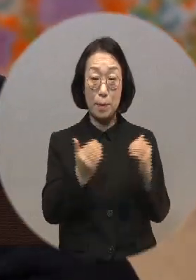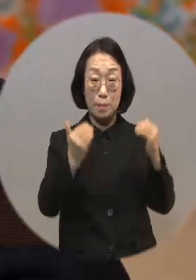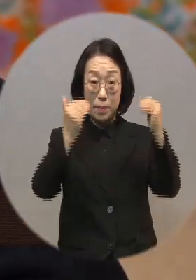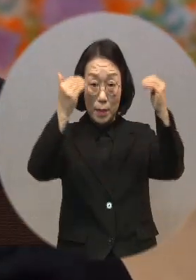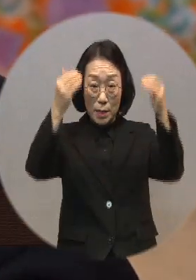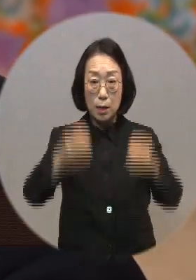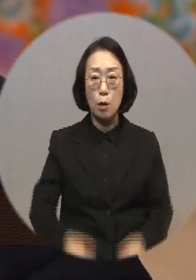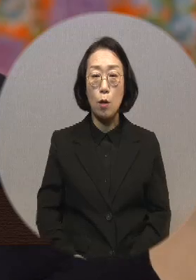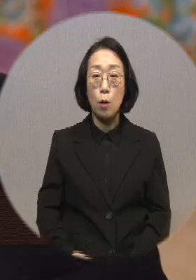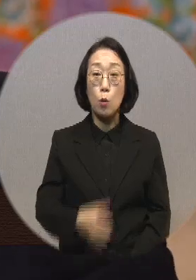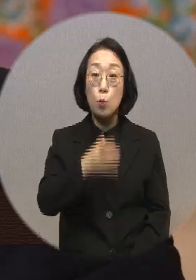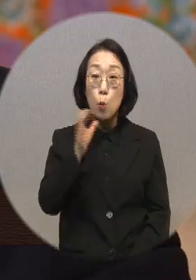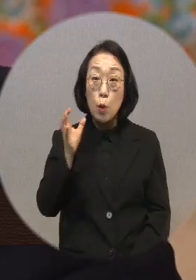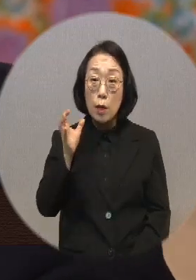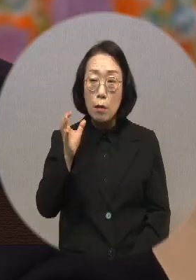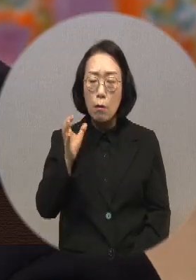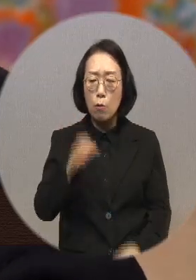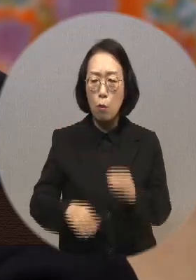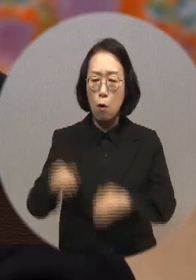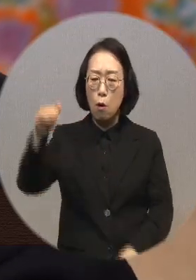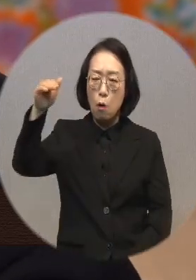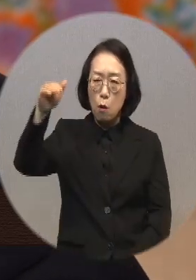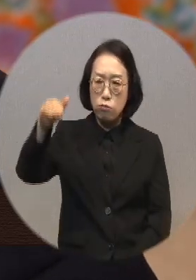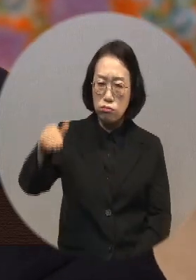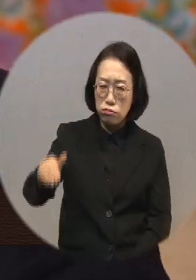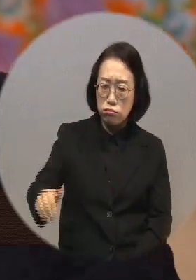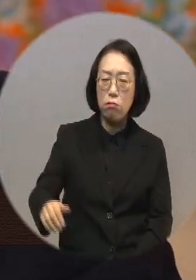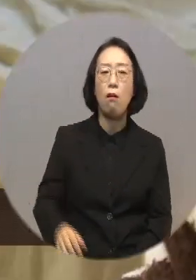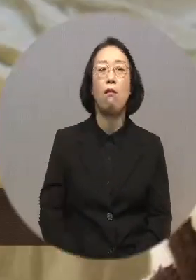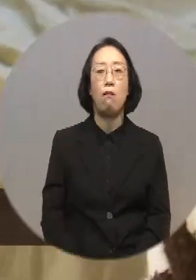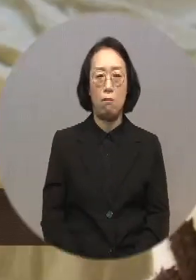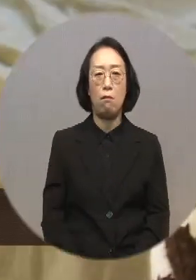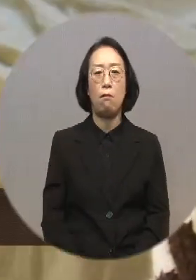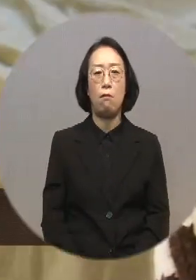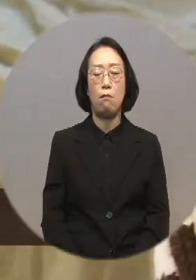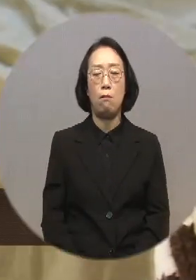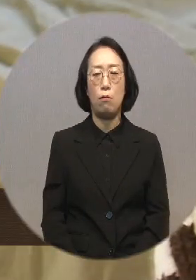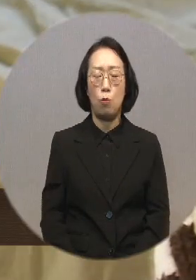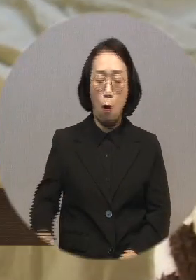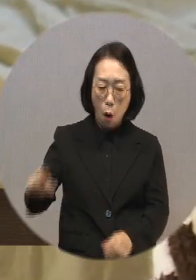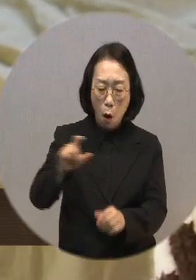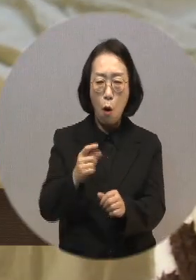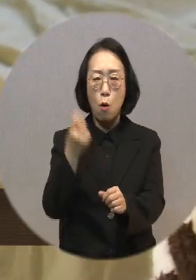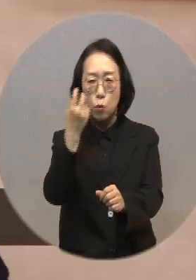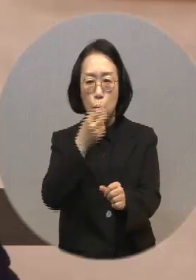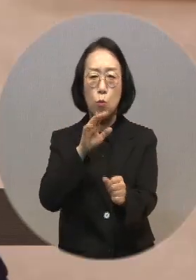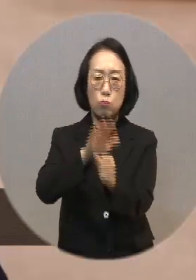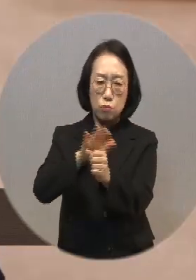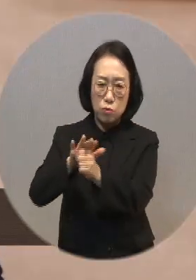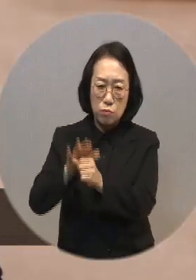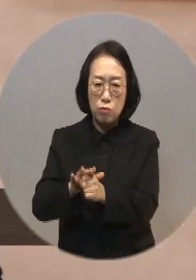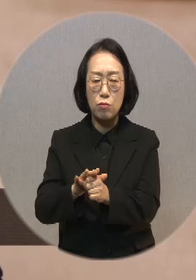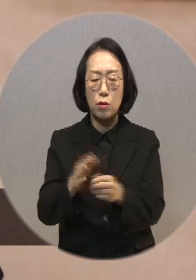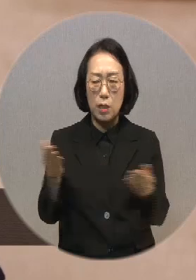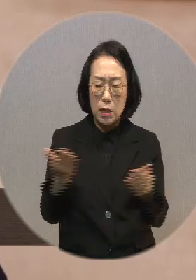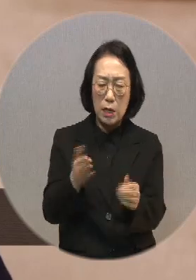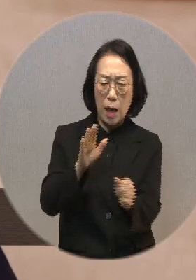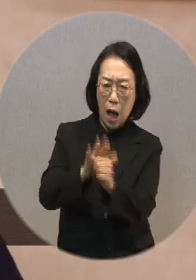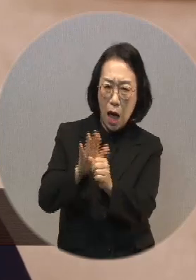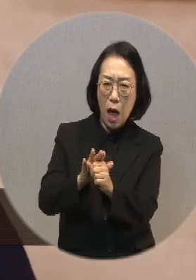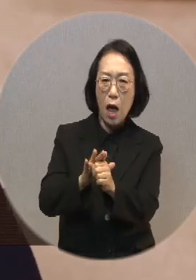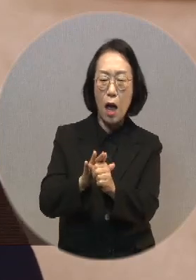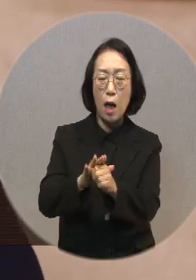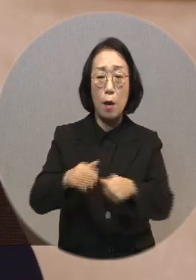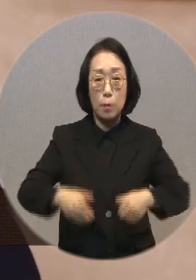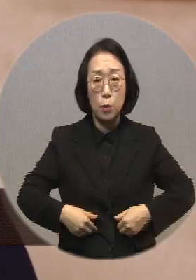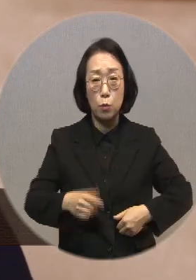안 좋아져요. 맞아요. 더 이상 좋아지질 않아요. 그러다 보니까 점차 더 손이 가고 점차 더 노동이 많이 필요한데